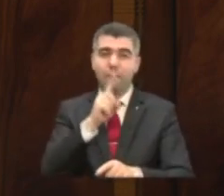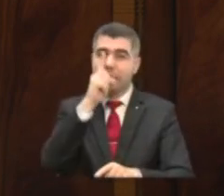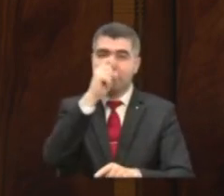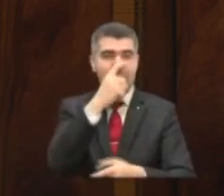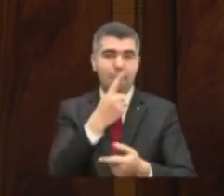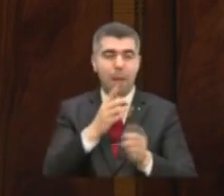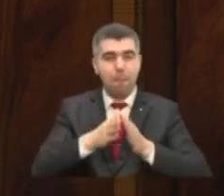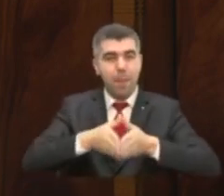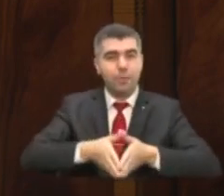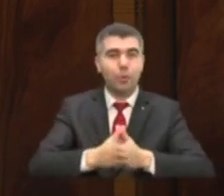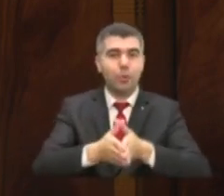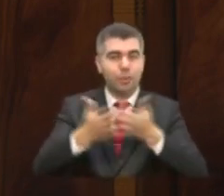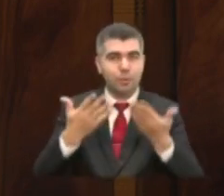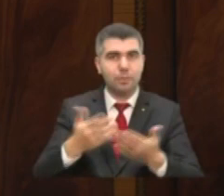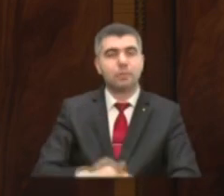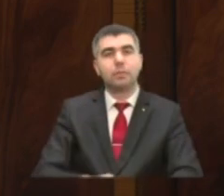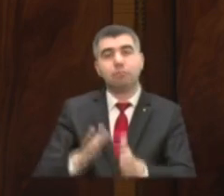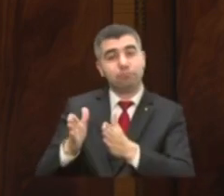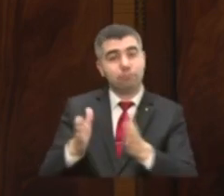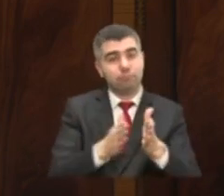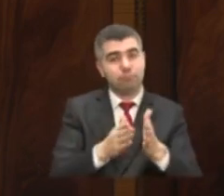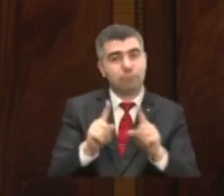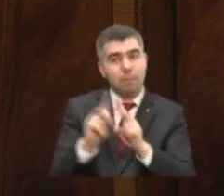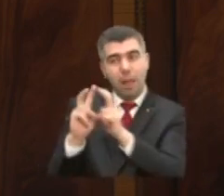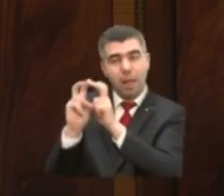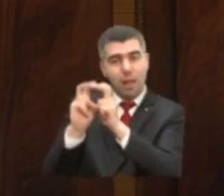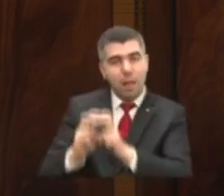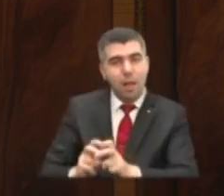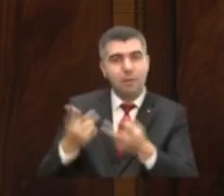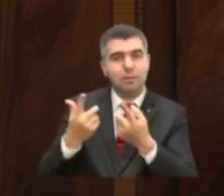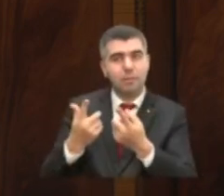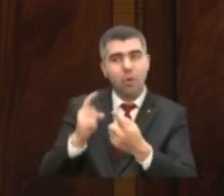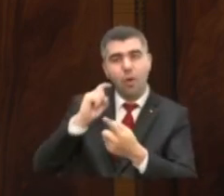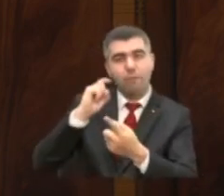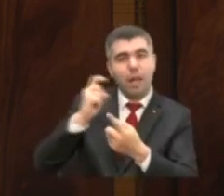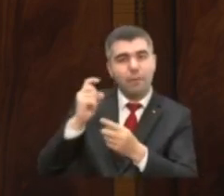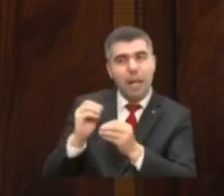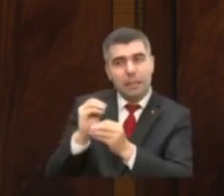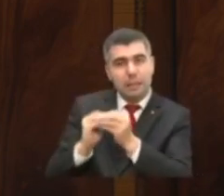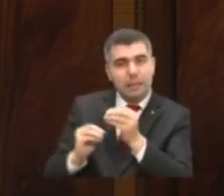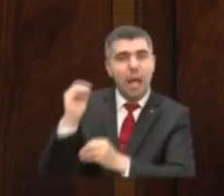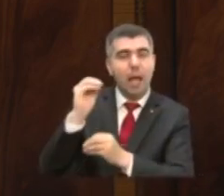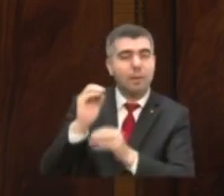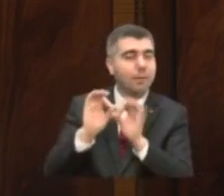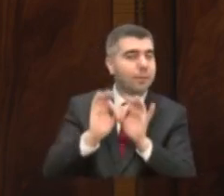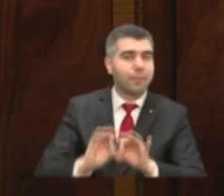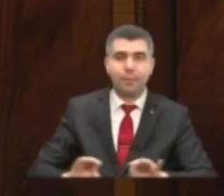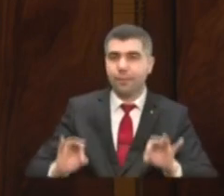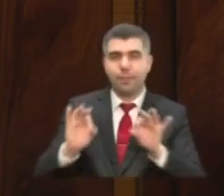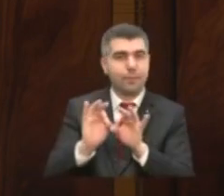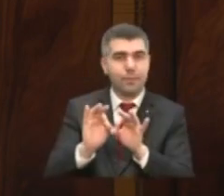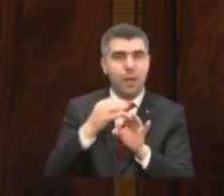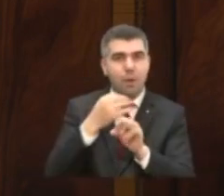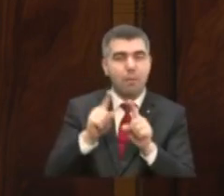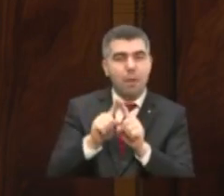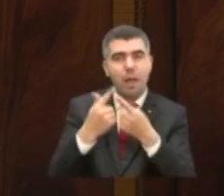لها. تدني القدرة الشرائية للمواطنين ومستوى معيشهم أمام ارتفاع أسعار المواد